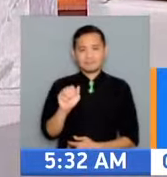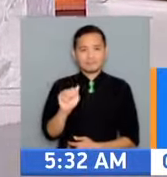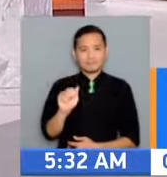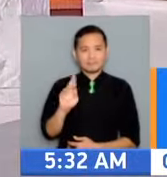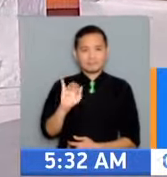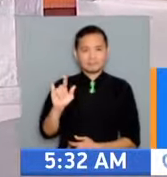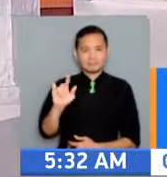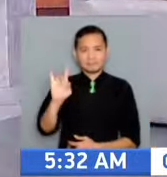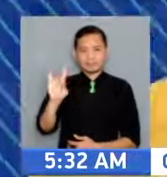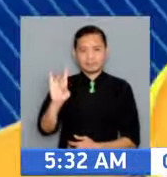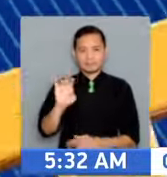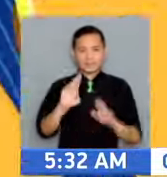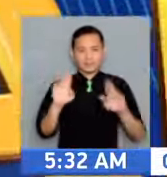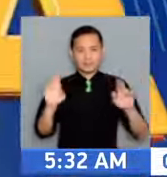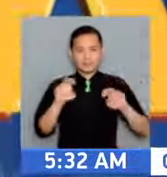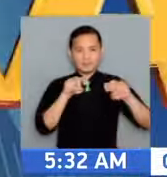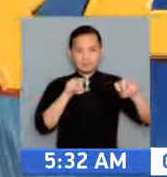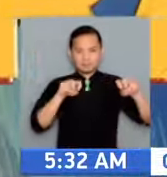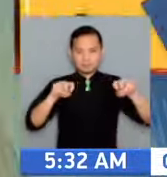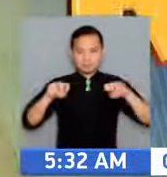balita.